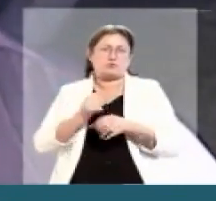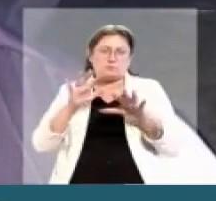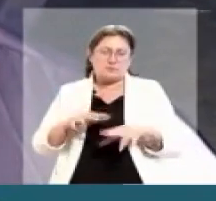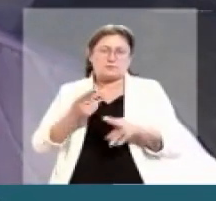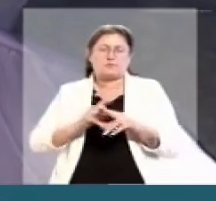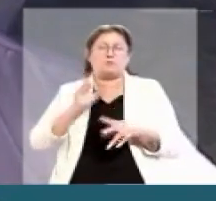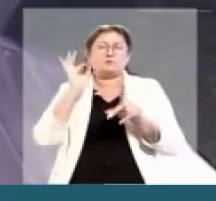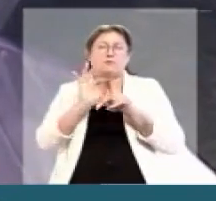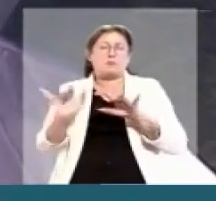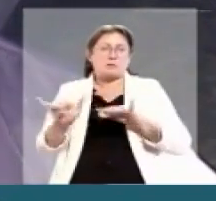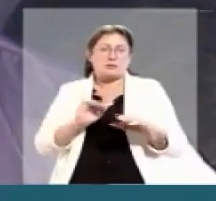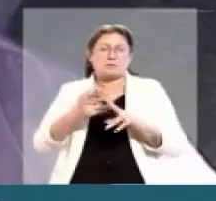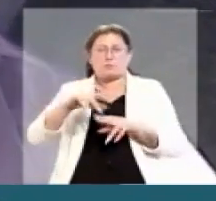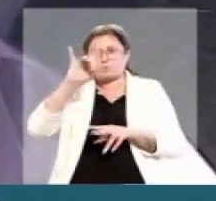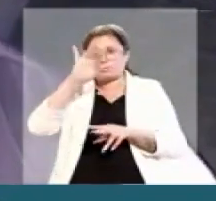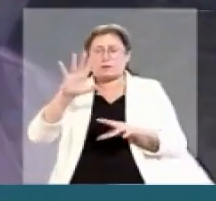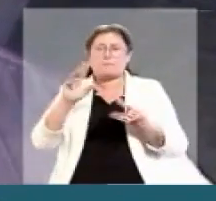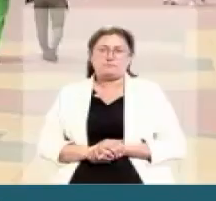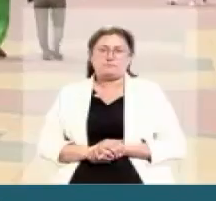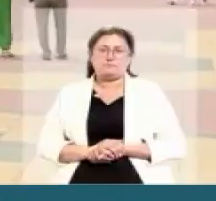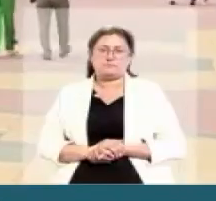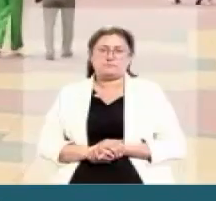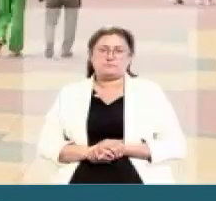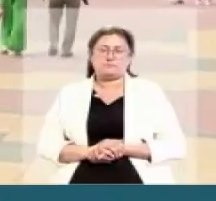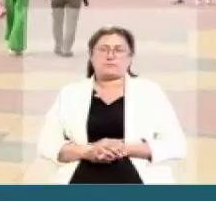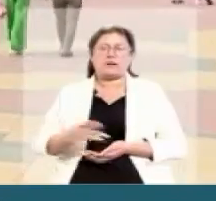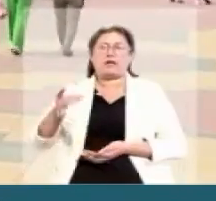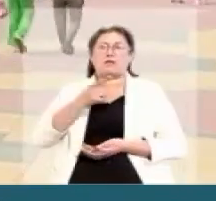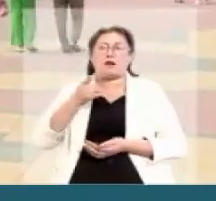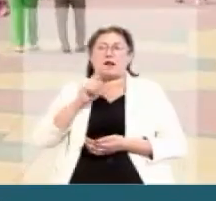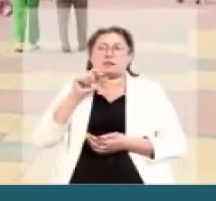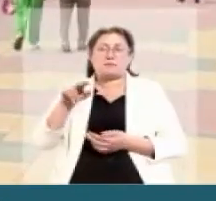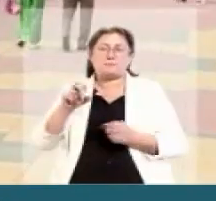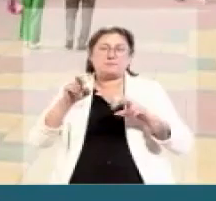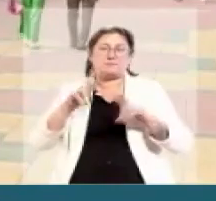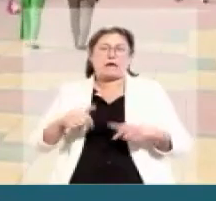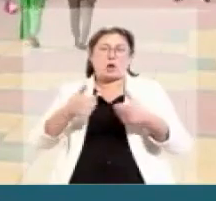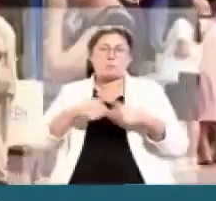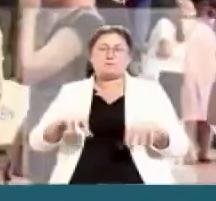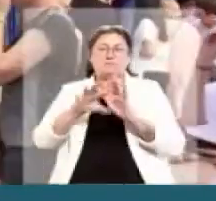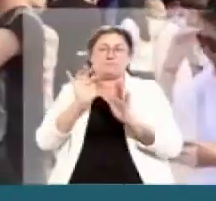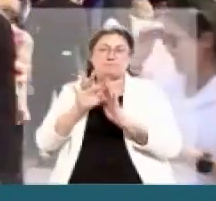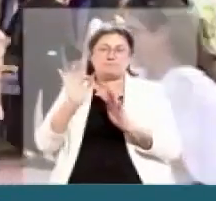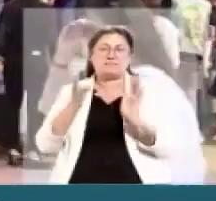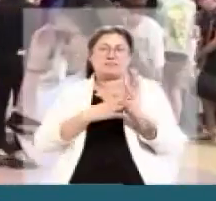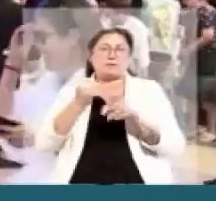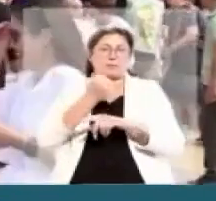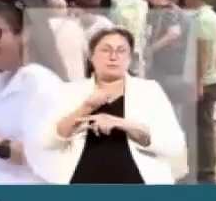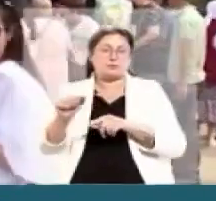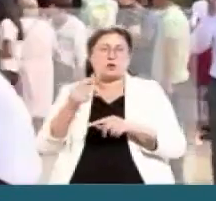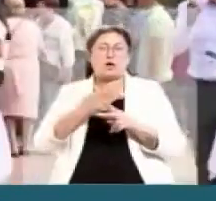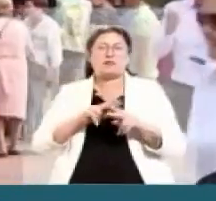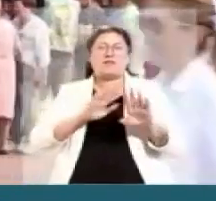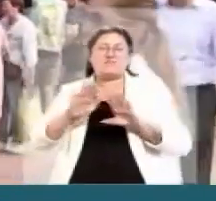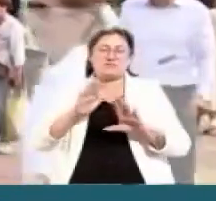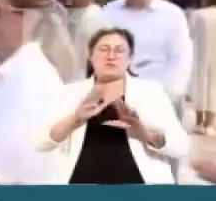данного мероприятия – это популяризация профессии предпринимателя. В региональном этапе специальная комиссия определит 9 победителей. Стоит отметить, что